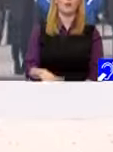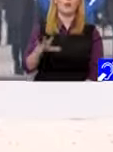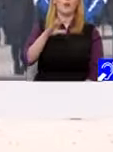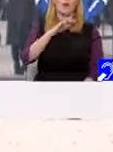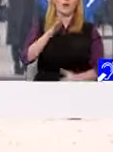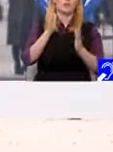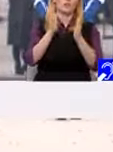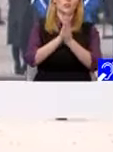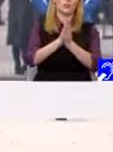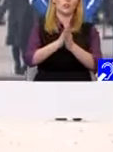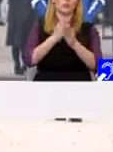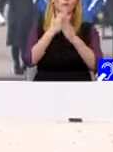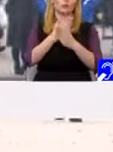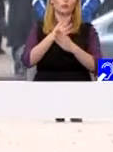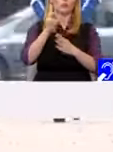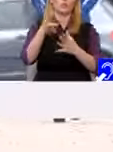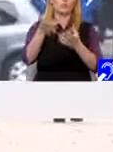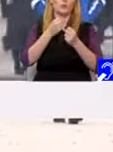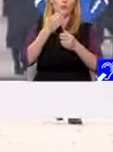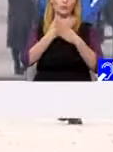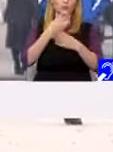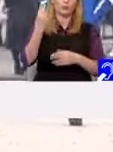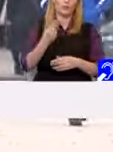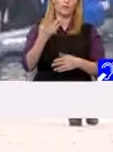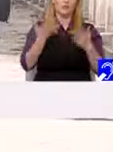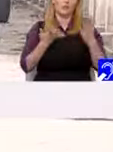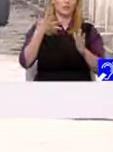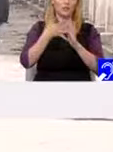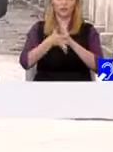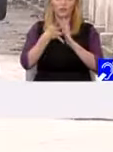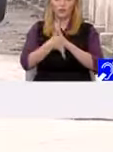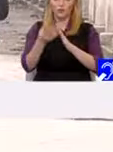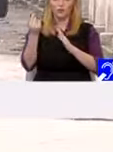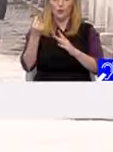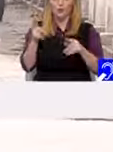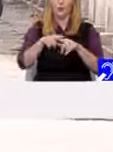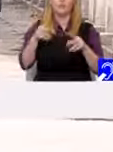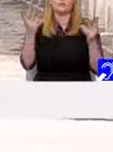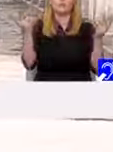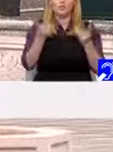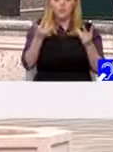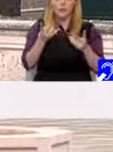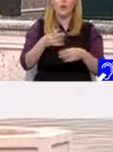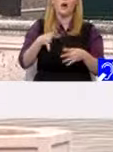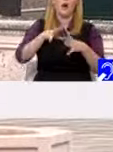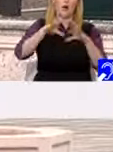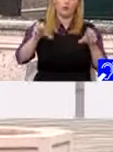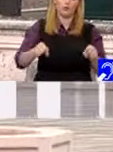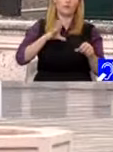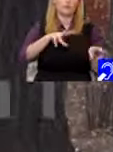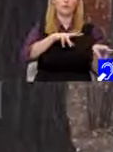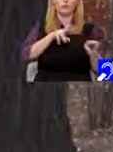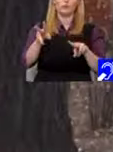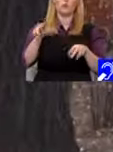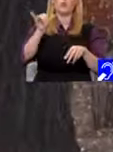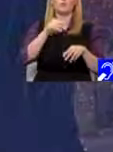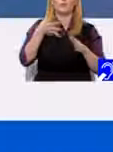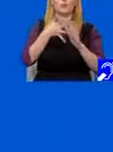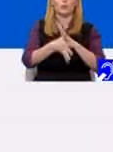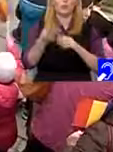Beneficiarii ajutorului social riscă să-l piardă dacă nu vor cheltui banii pentru necesități stricte. Autoritățile vor face controle în acest sens.